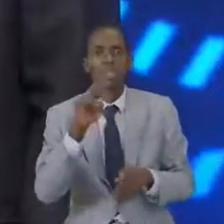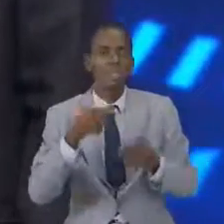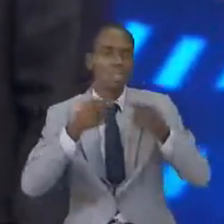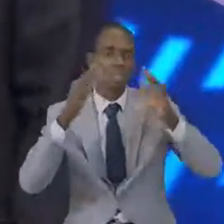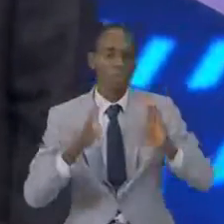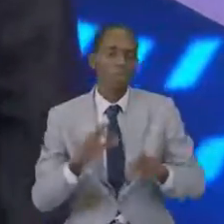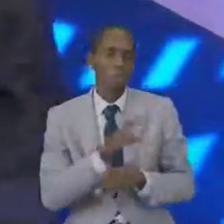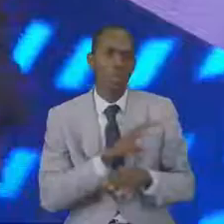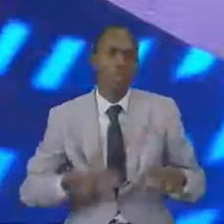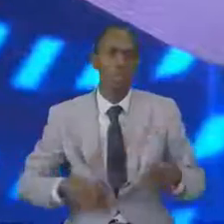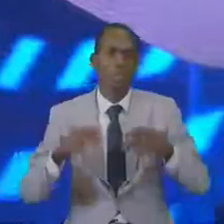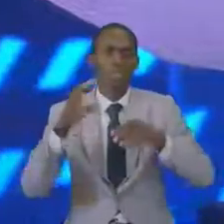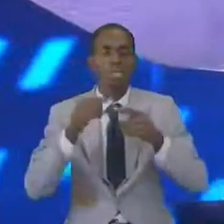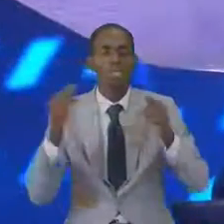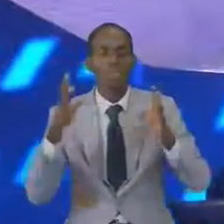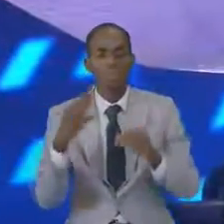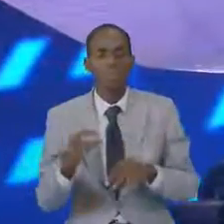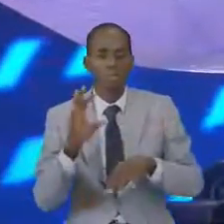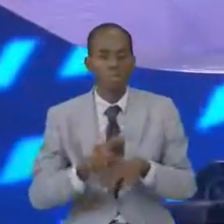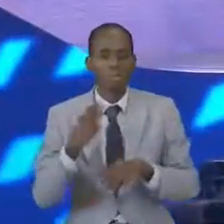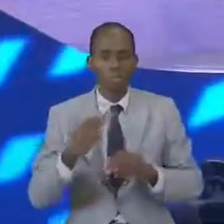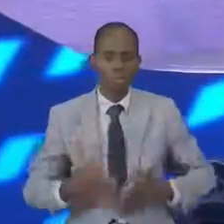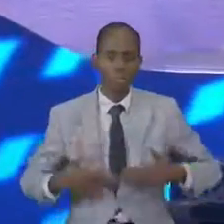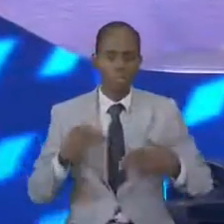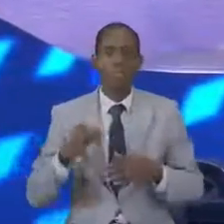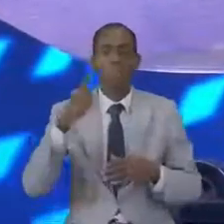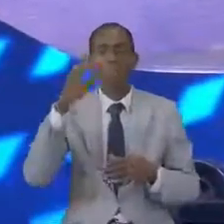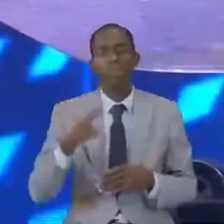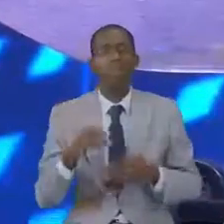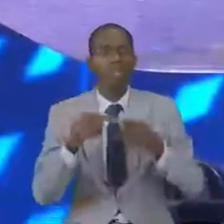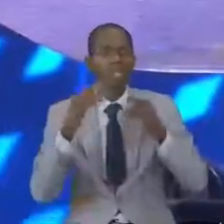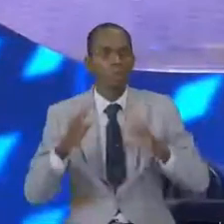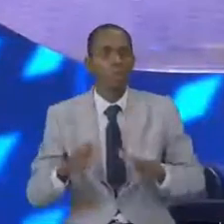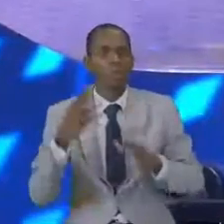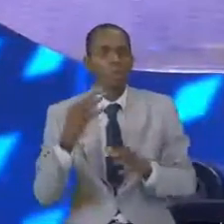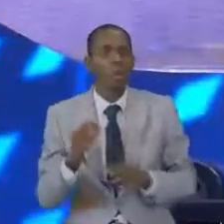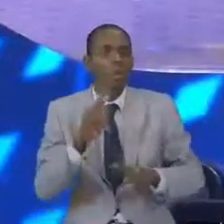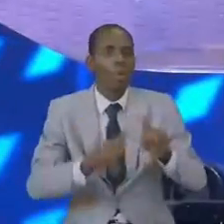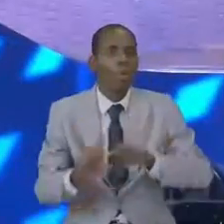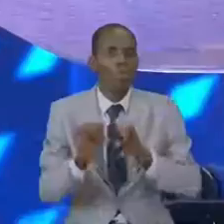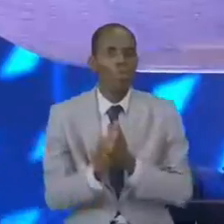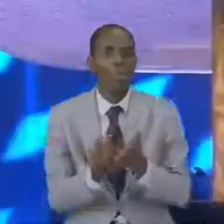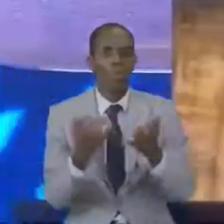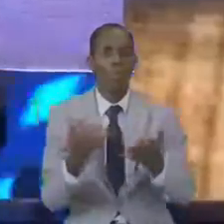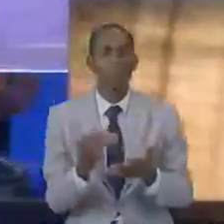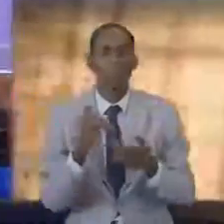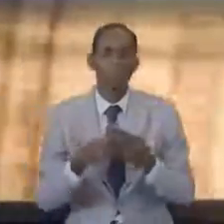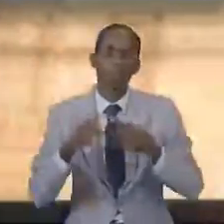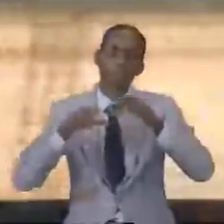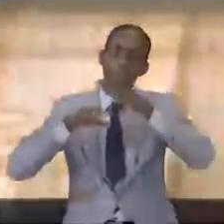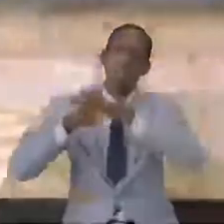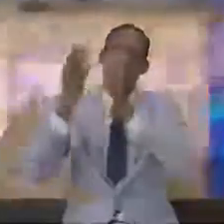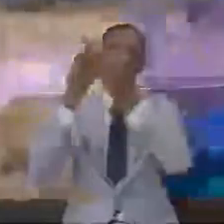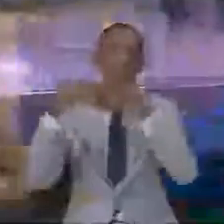du Dieu vivant un ennemi du peuple qui veut aller au ciel lorsque vous avez